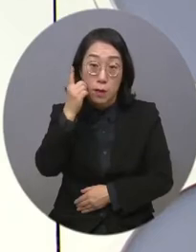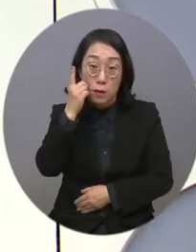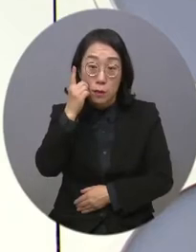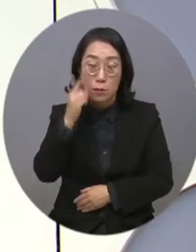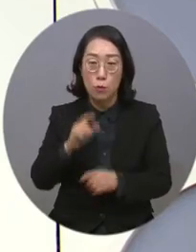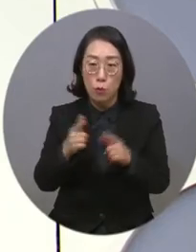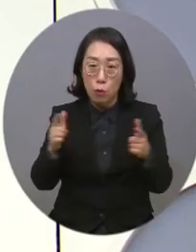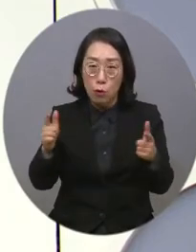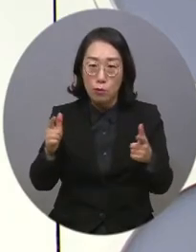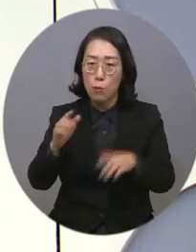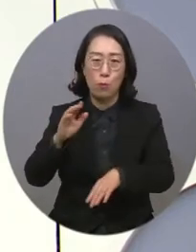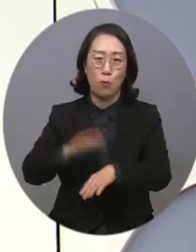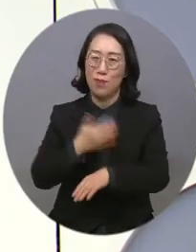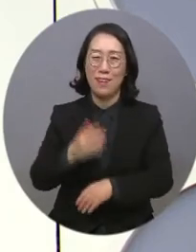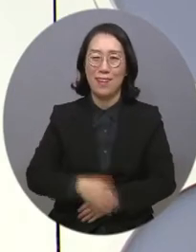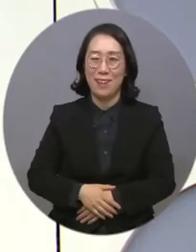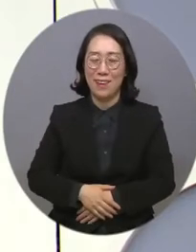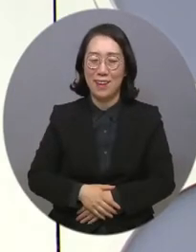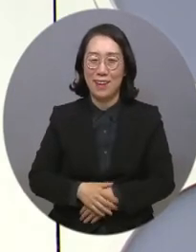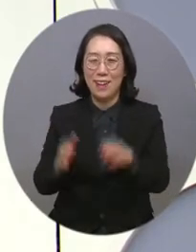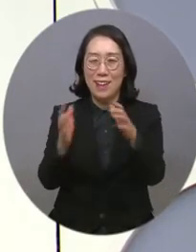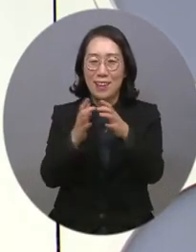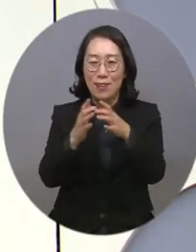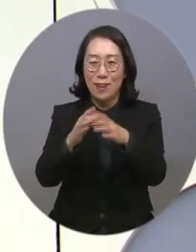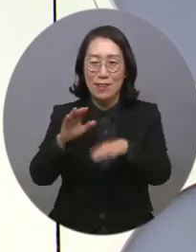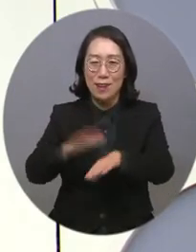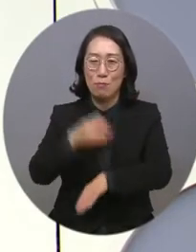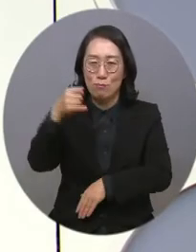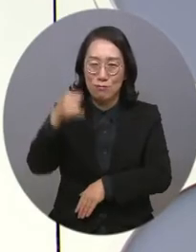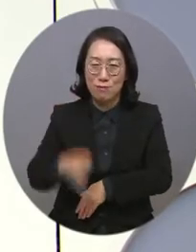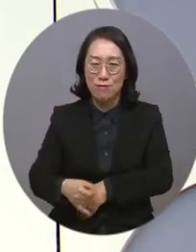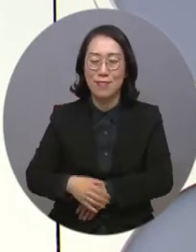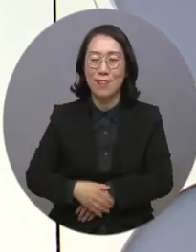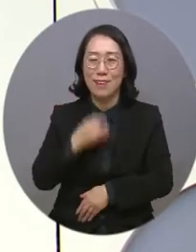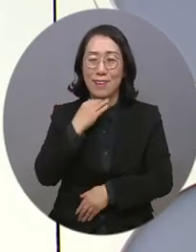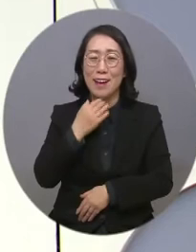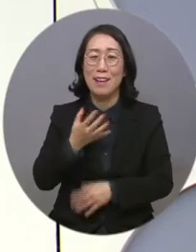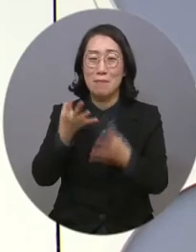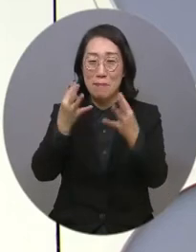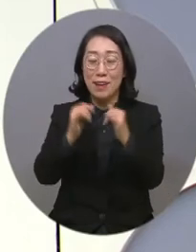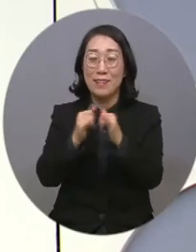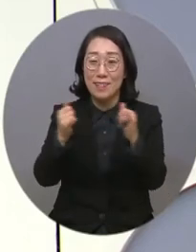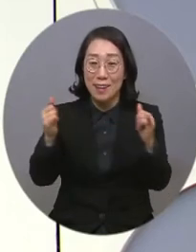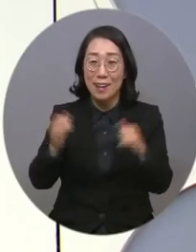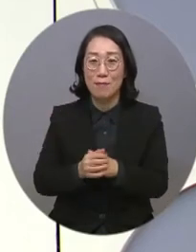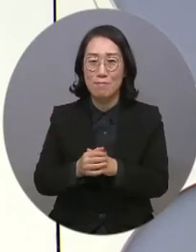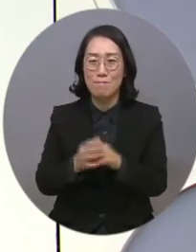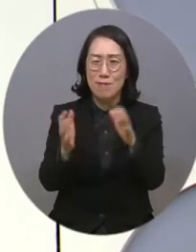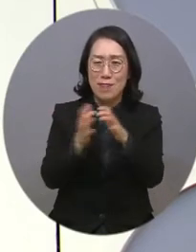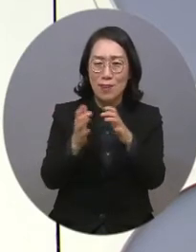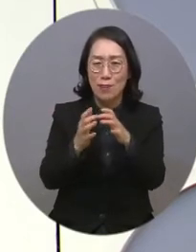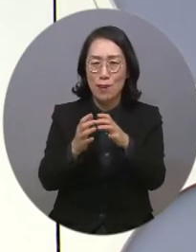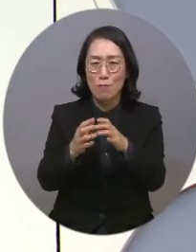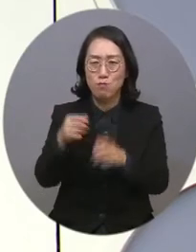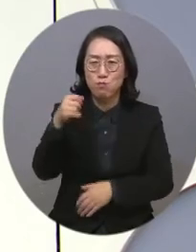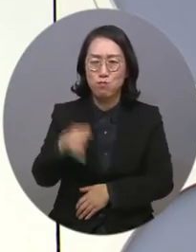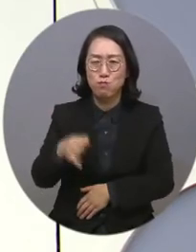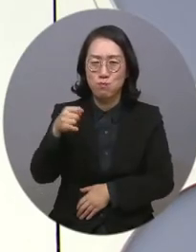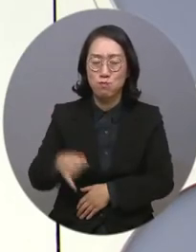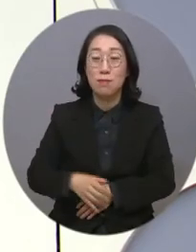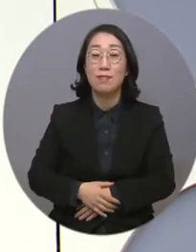항상 물어봅니다. 뭐 우리 선생님도 아시겠지만은 우리 나이 많은 세대는 그 스마트 모르죠. 익숙치